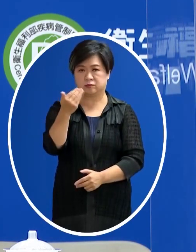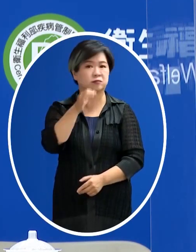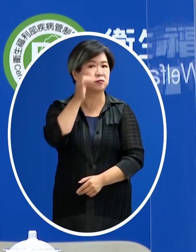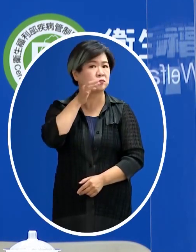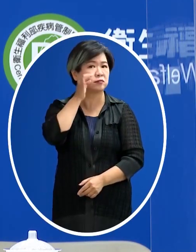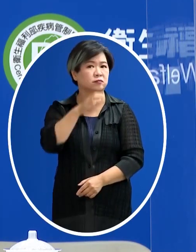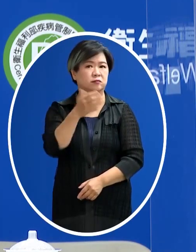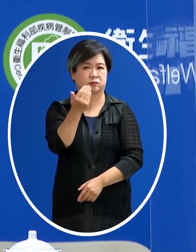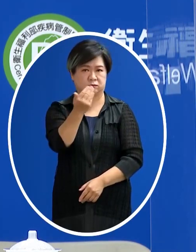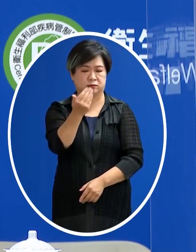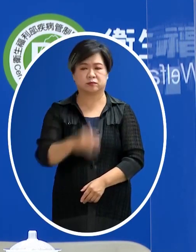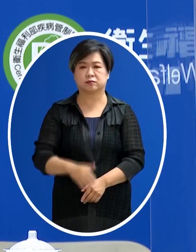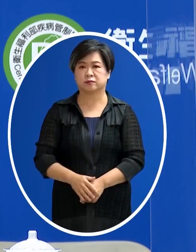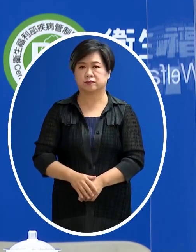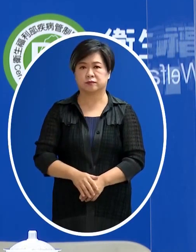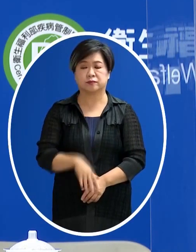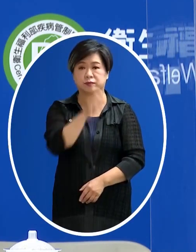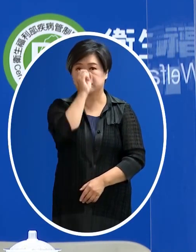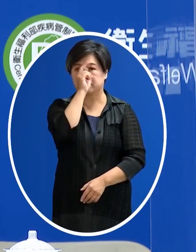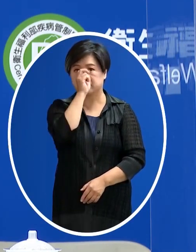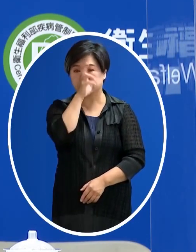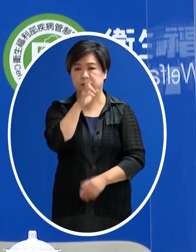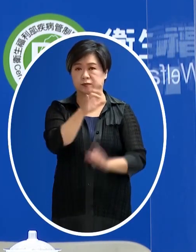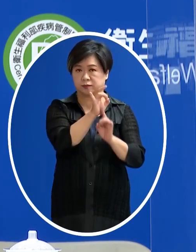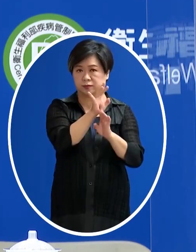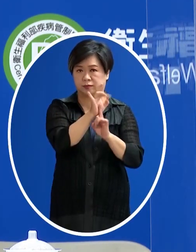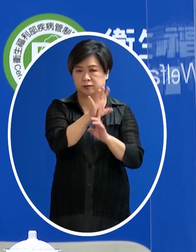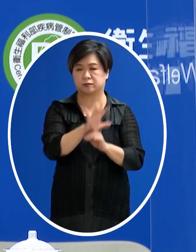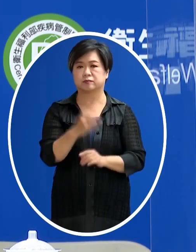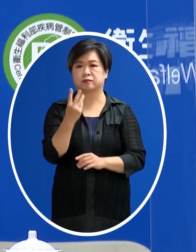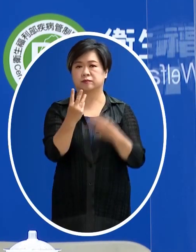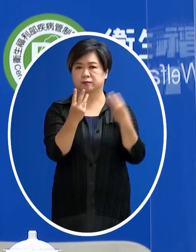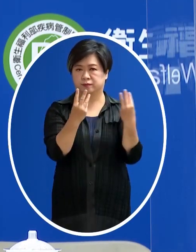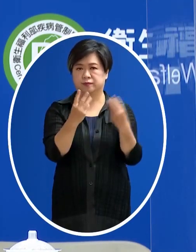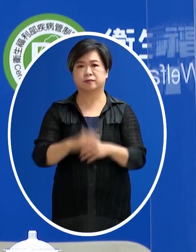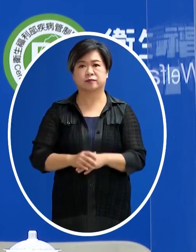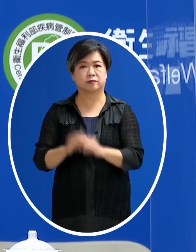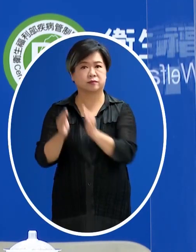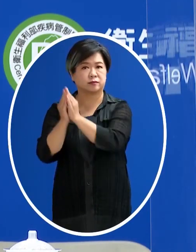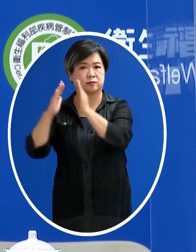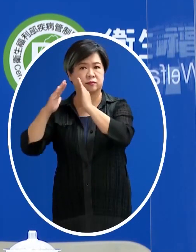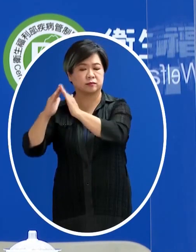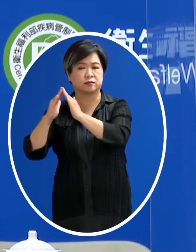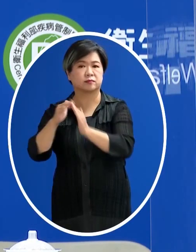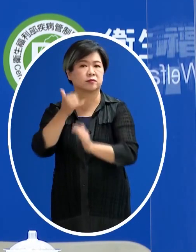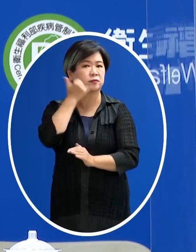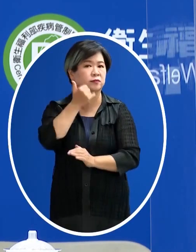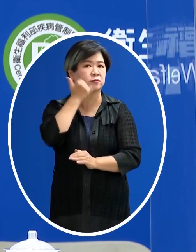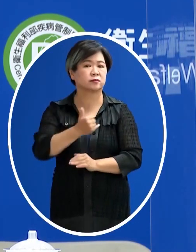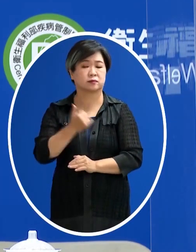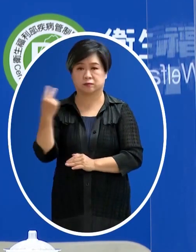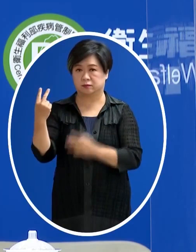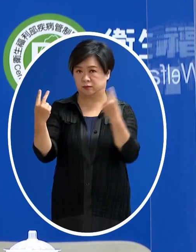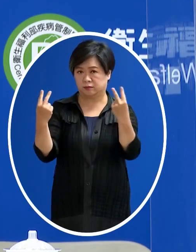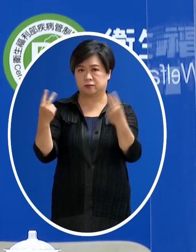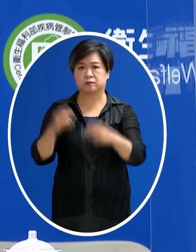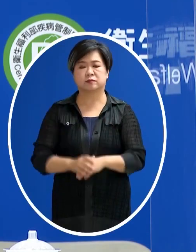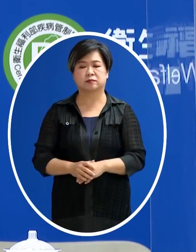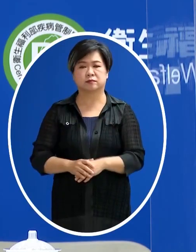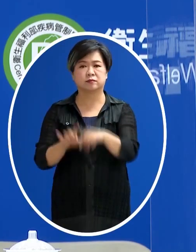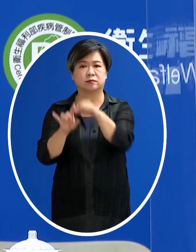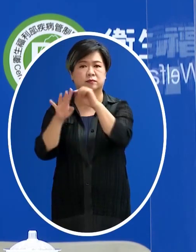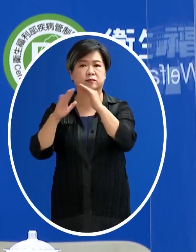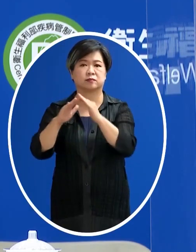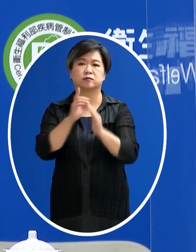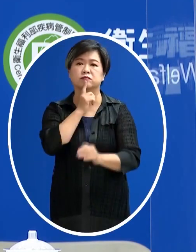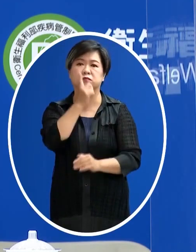化县9例，宜兰县及新竹县各3例，桃园市及基隆市各2例，台中市